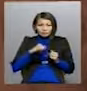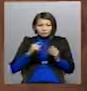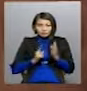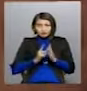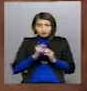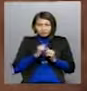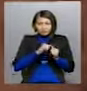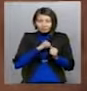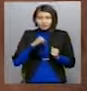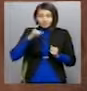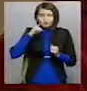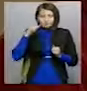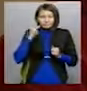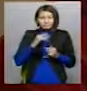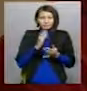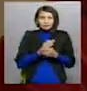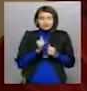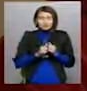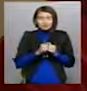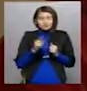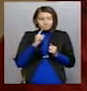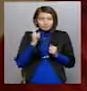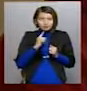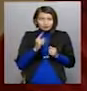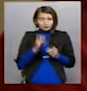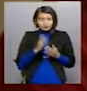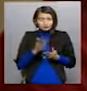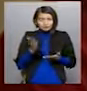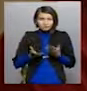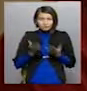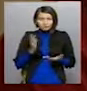биылғы жолдаудың жөні бөлек, дейді қариялар қауымы. Өйткені бұл тікелей халықтың қамын